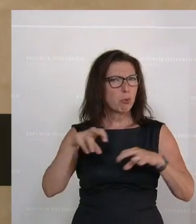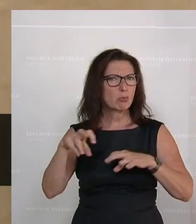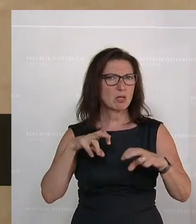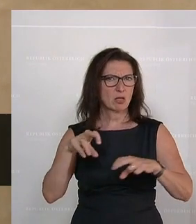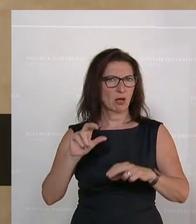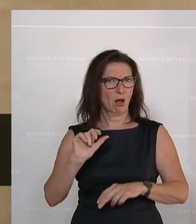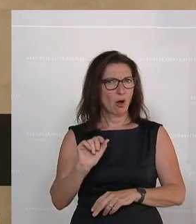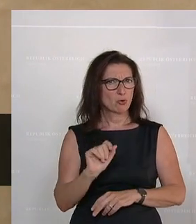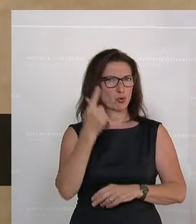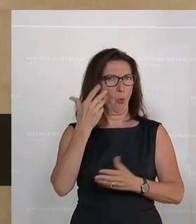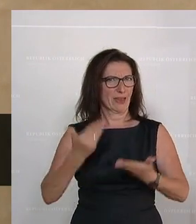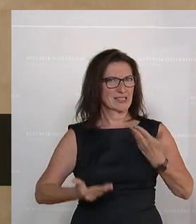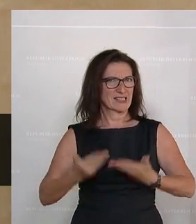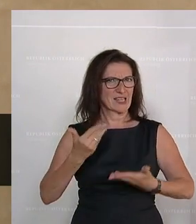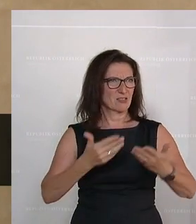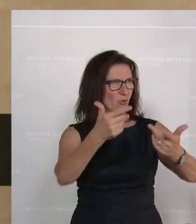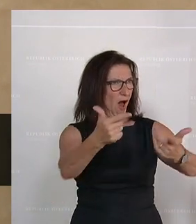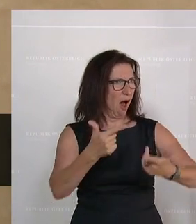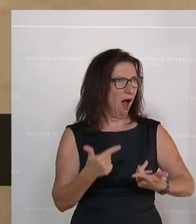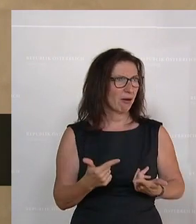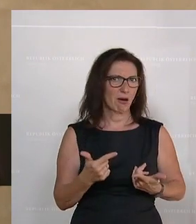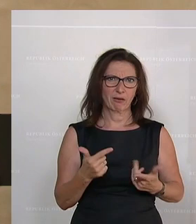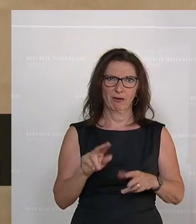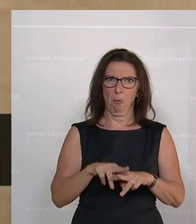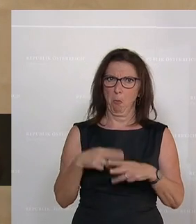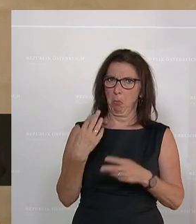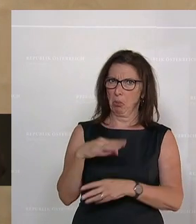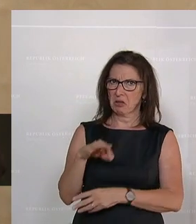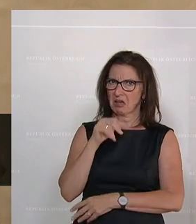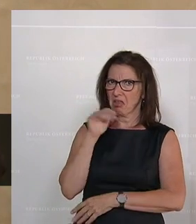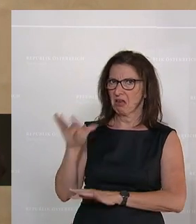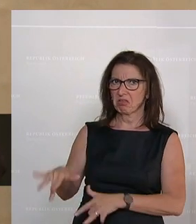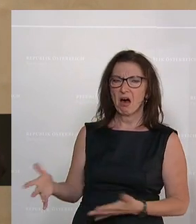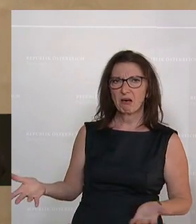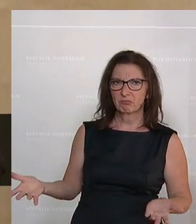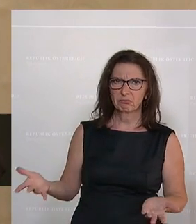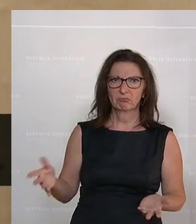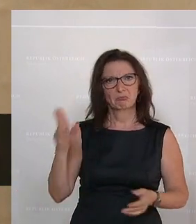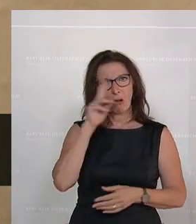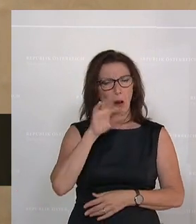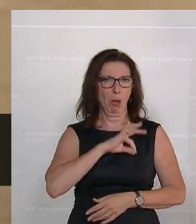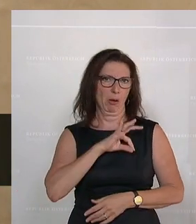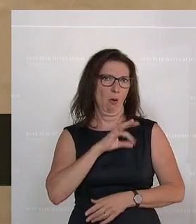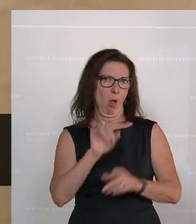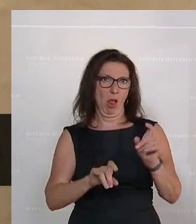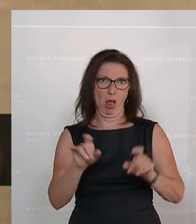und der bundeskanzler ist und meine lieben kolleginnen und kollegen das ist wirklich eine verhöhnung des parlaments